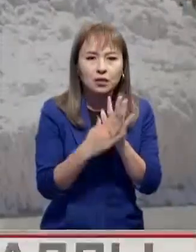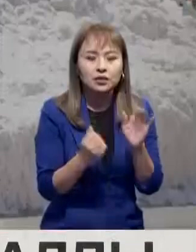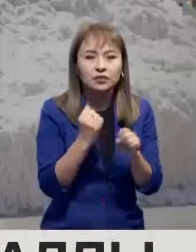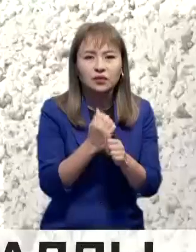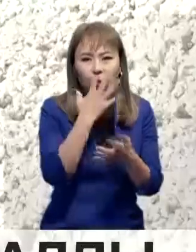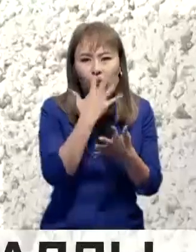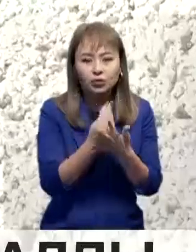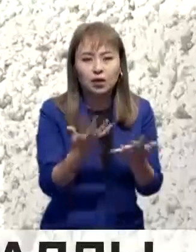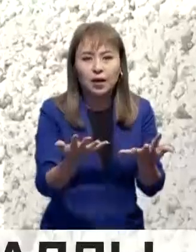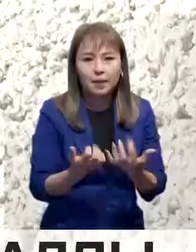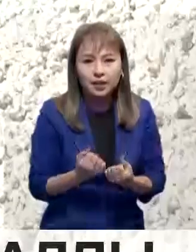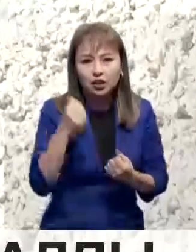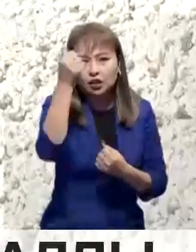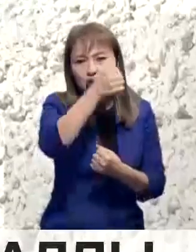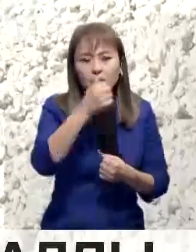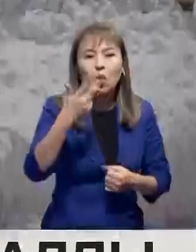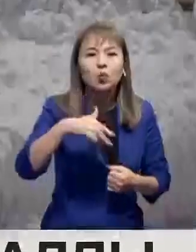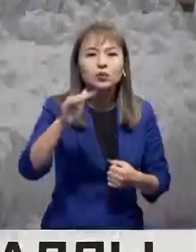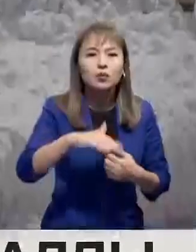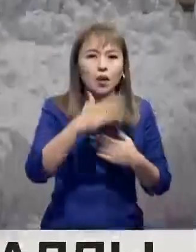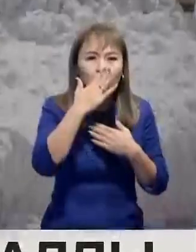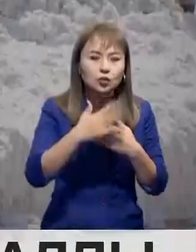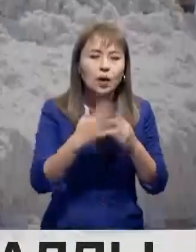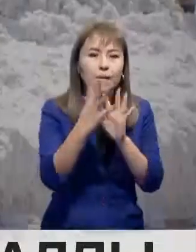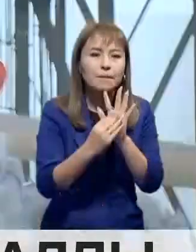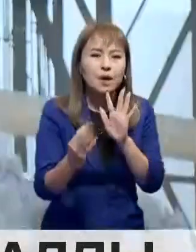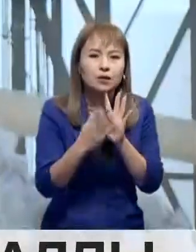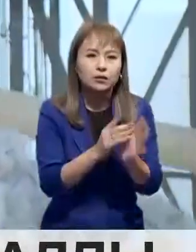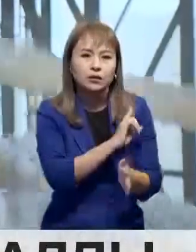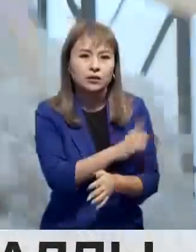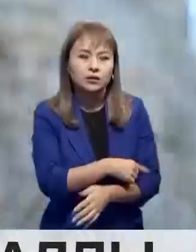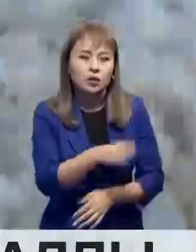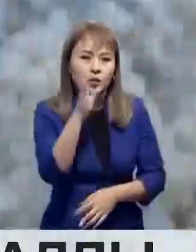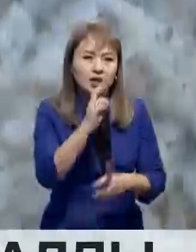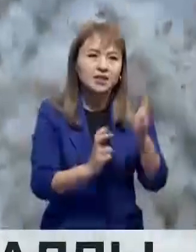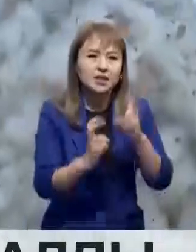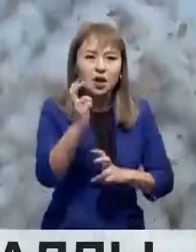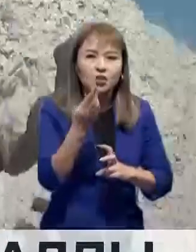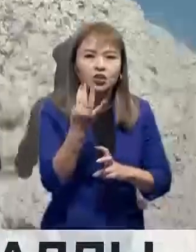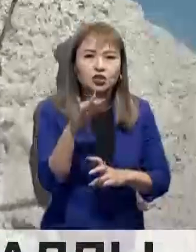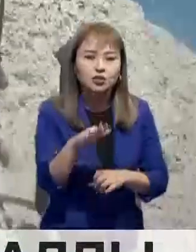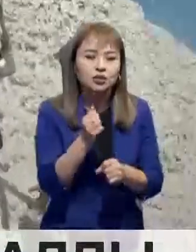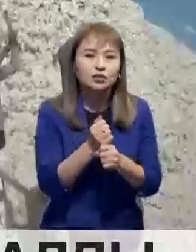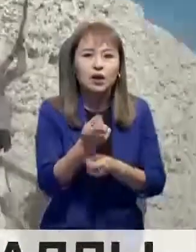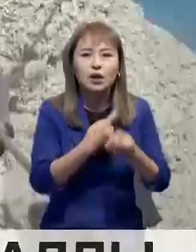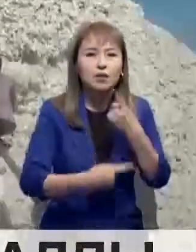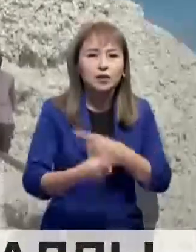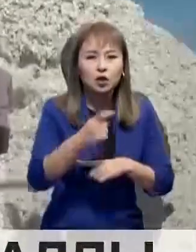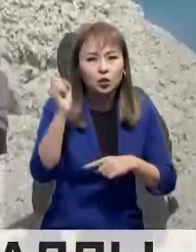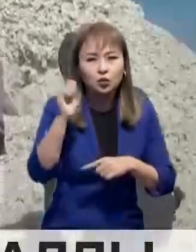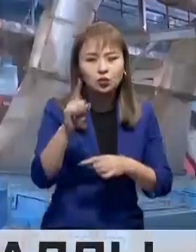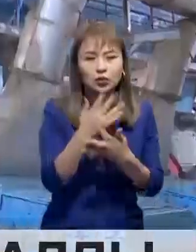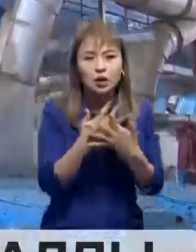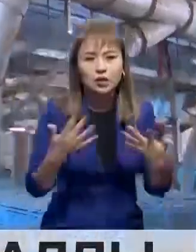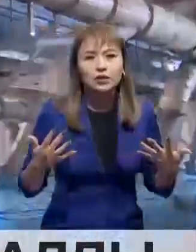өзіміз қабылдап жатырмыз. Жылына 30 мың тонна мақта қабылдауға қауқарлы завод. Заводта шитті мақта қалдықсыз қайта өңделеді. Ақ алтыннан 5 түрлі